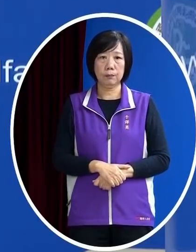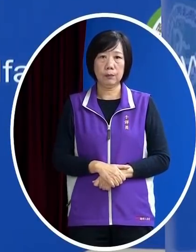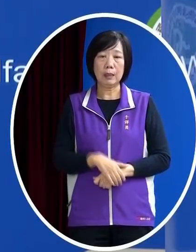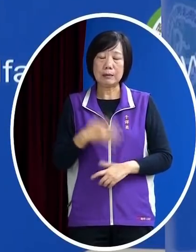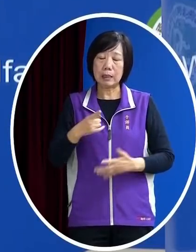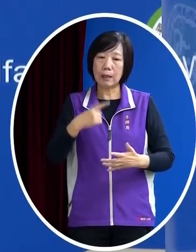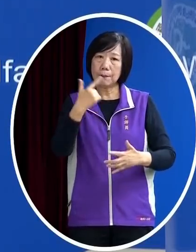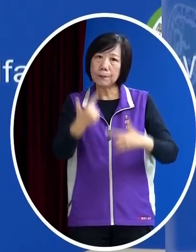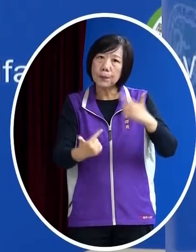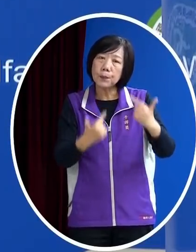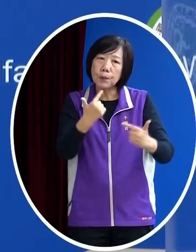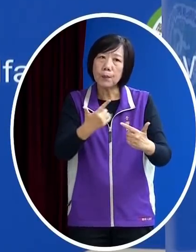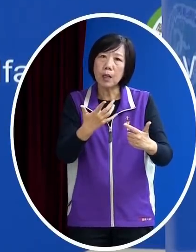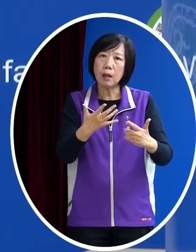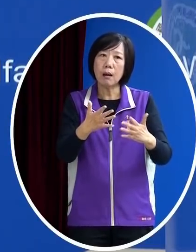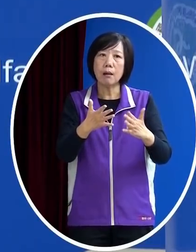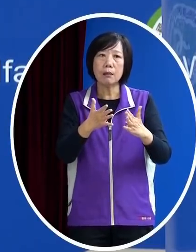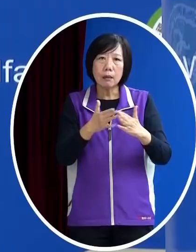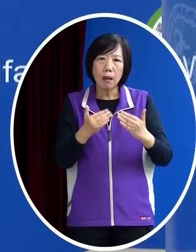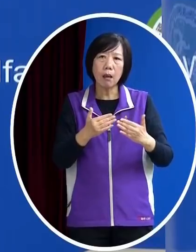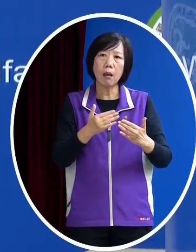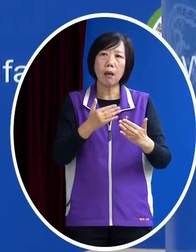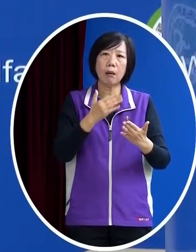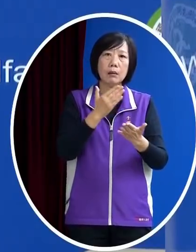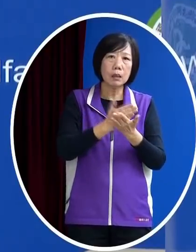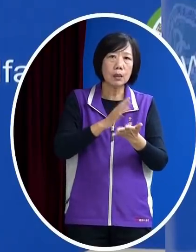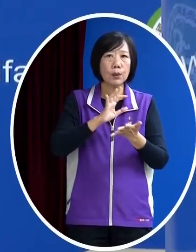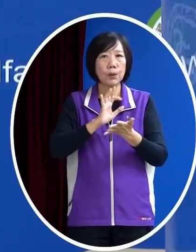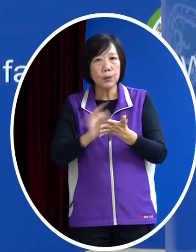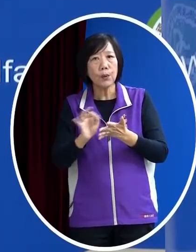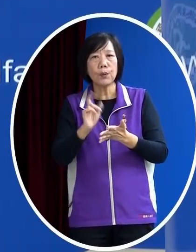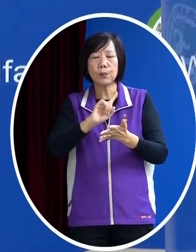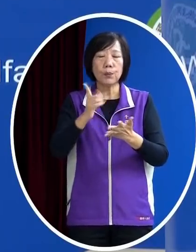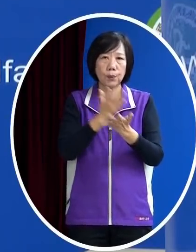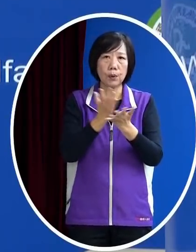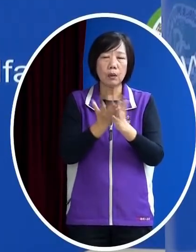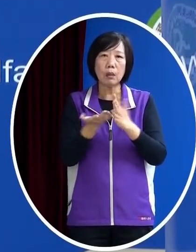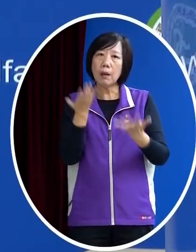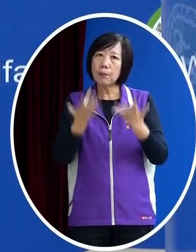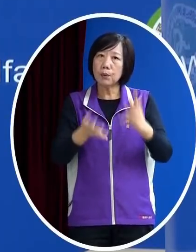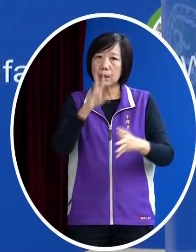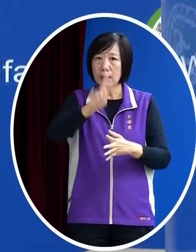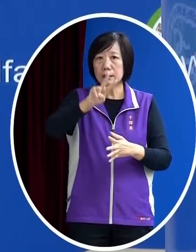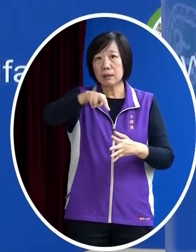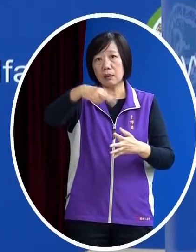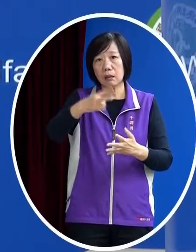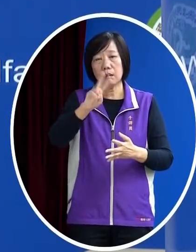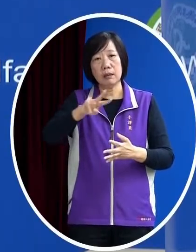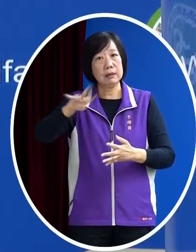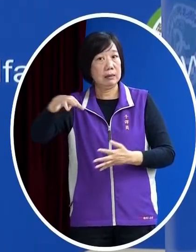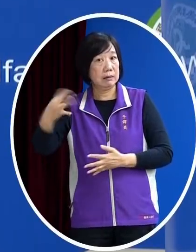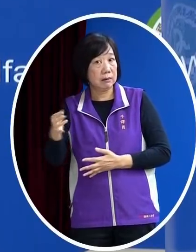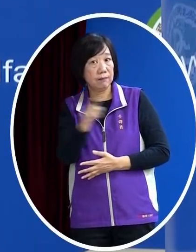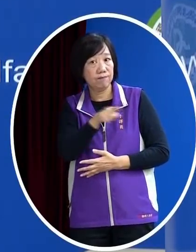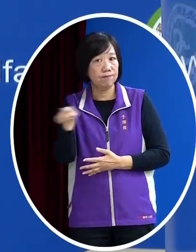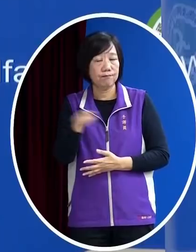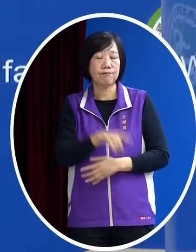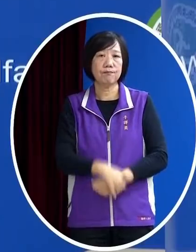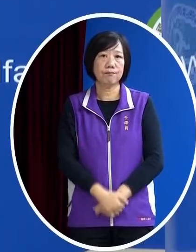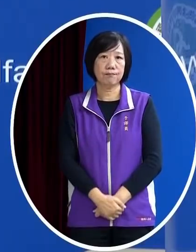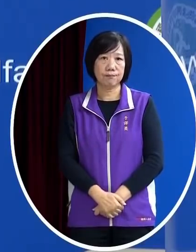陆陆续有时候是要停下来，所以可用的大概都，好，大概2200、2400这样的一个数